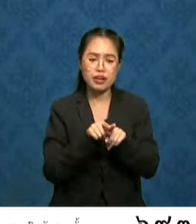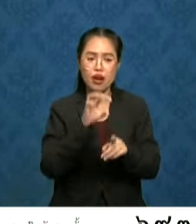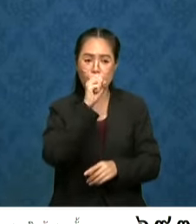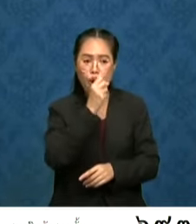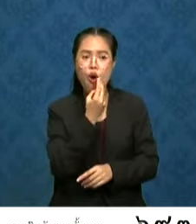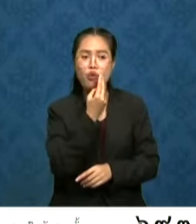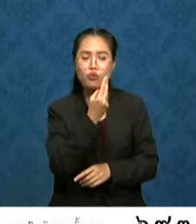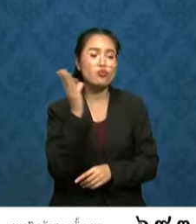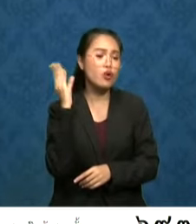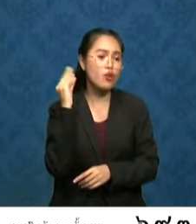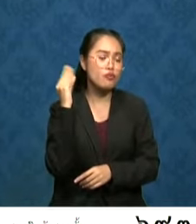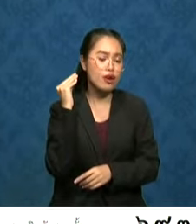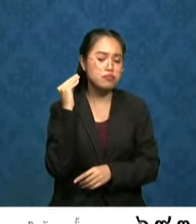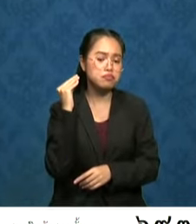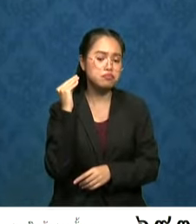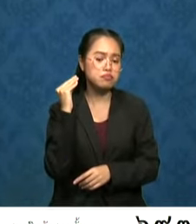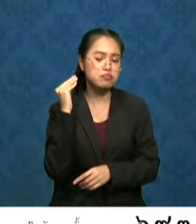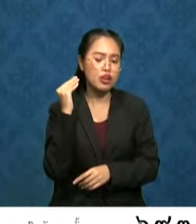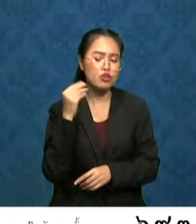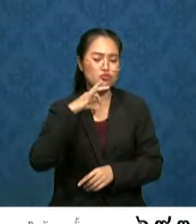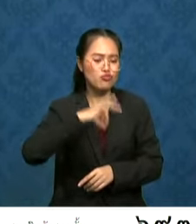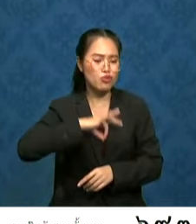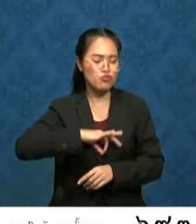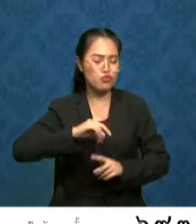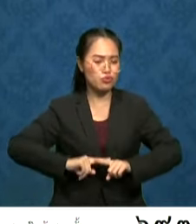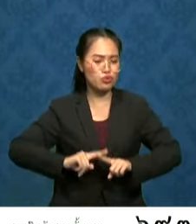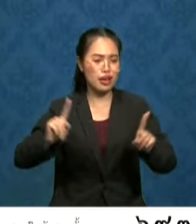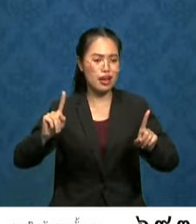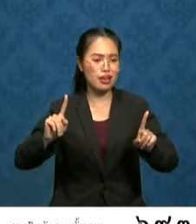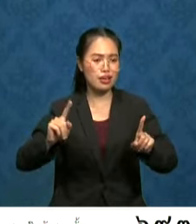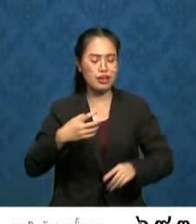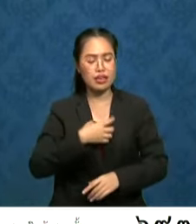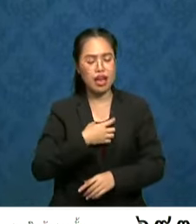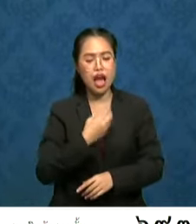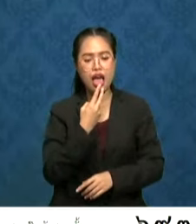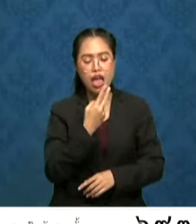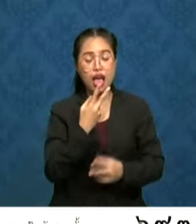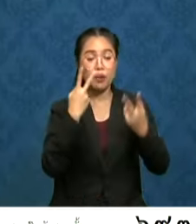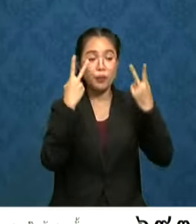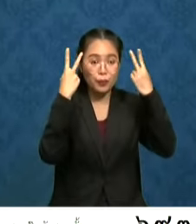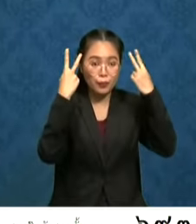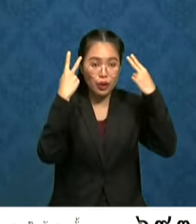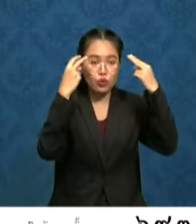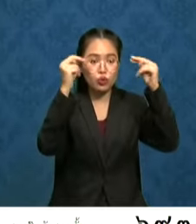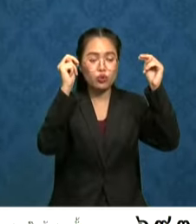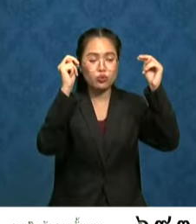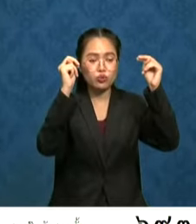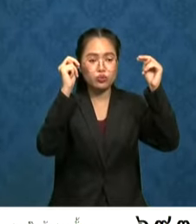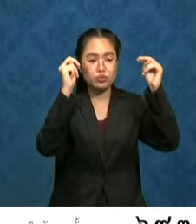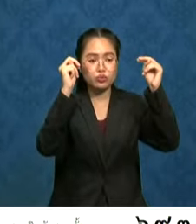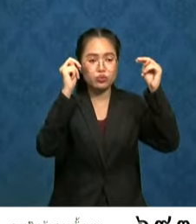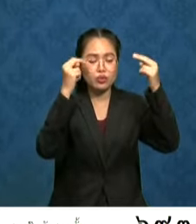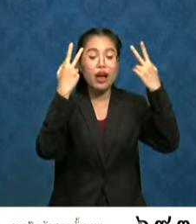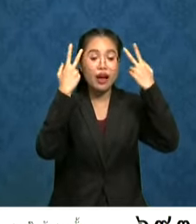เอฟเฟคที่ไม่เหมือนกันเลยนะคะเอิ่มเราก็อยากที่จะเห็นนายกรัฐมนตรีที่